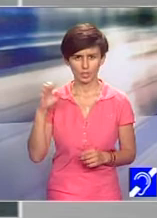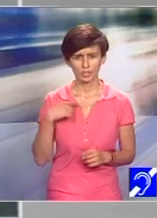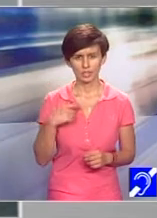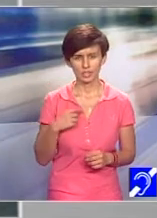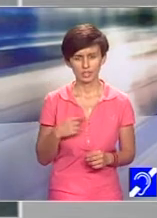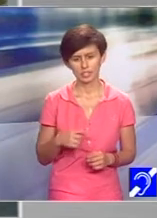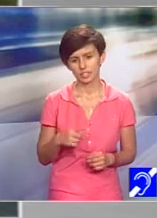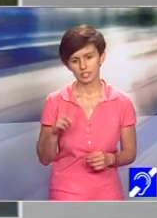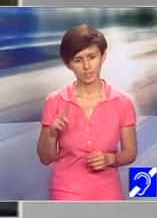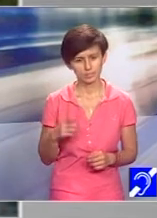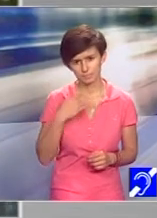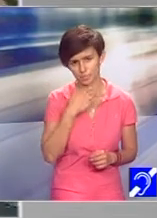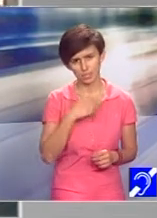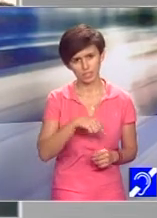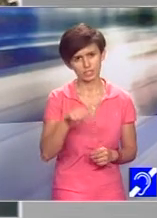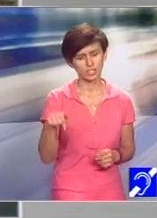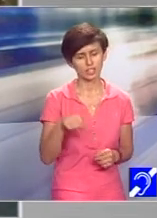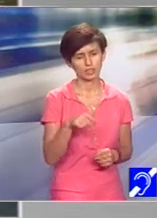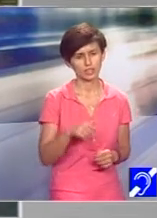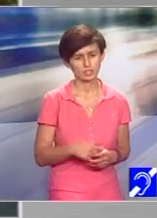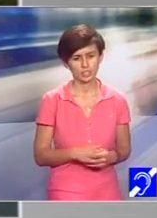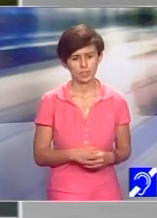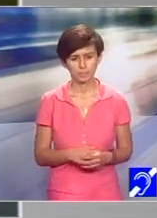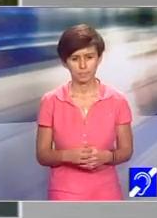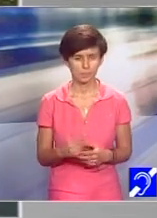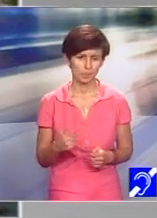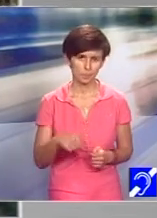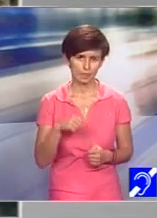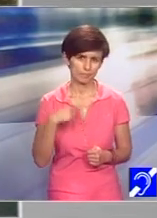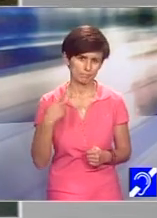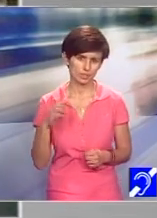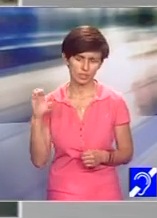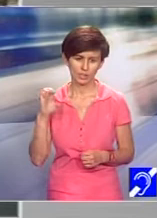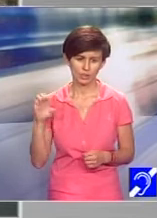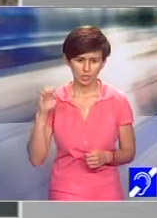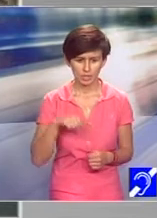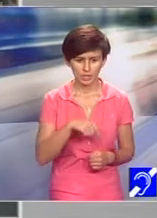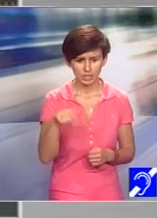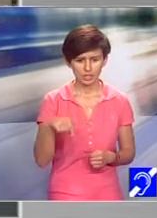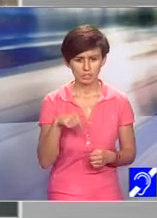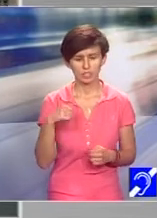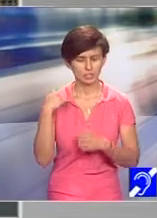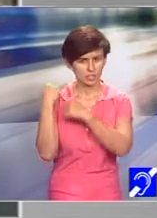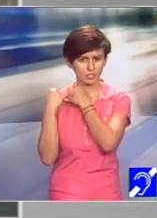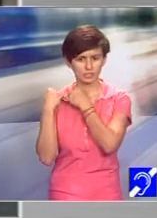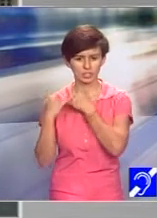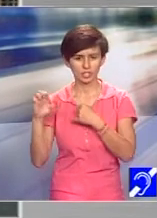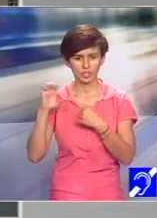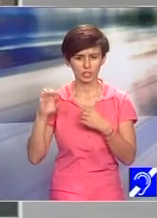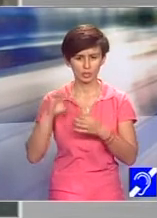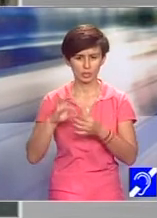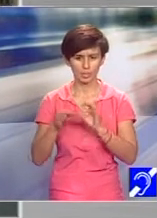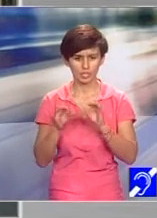noastră, dincolo de europenitatea noastră naturală, istorică. Europa înseamnă rigoare,